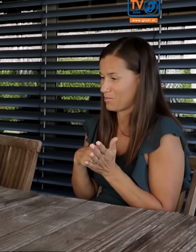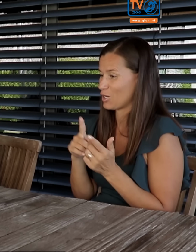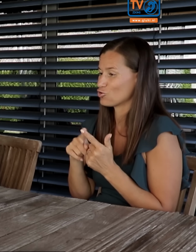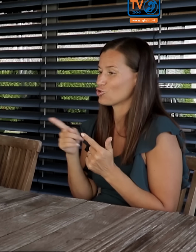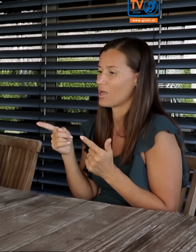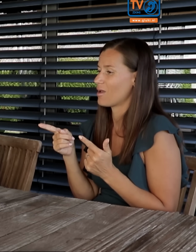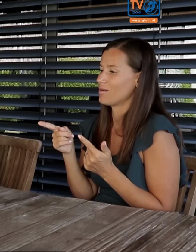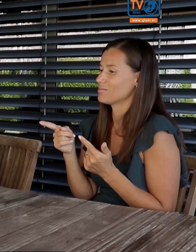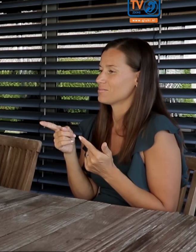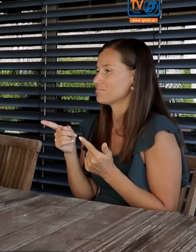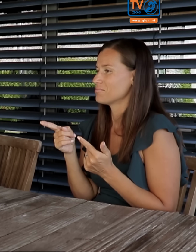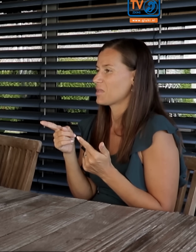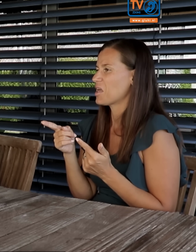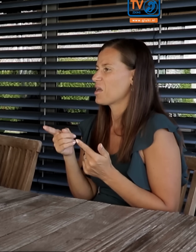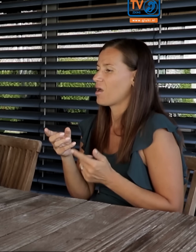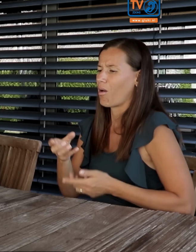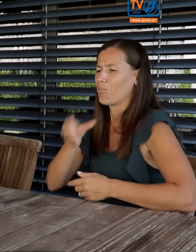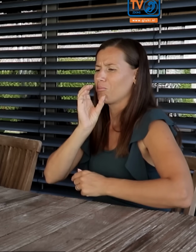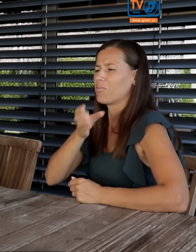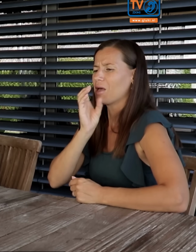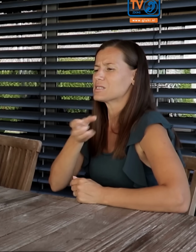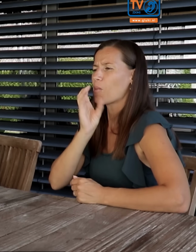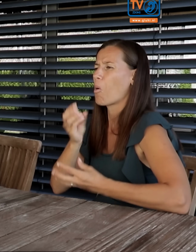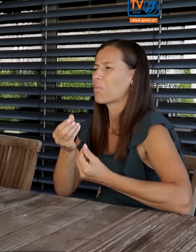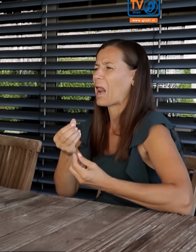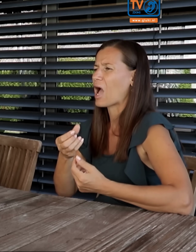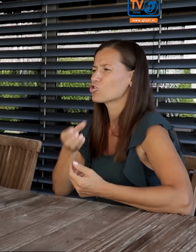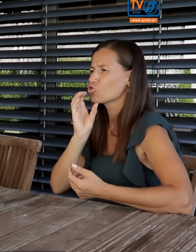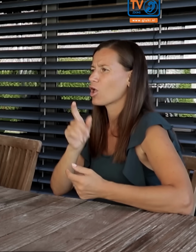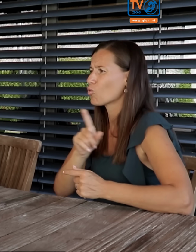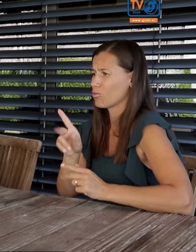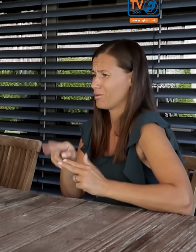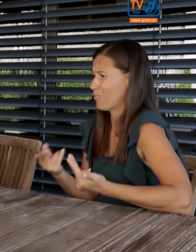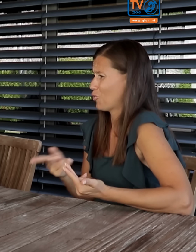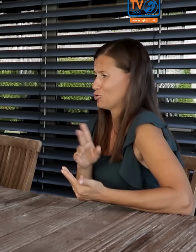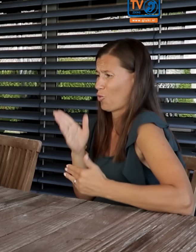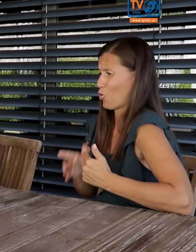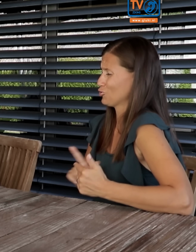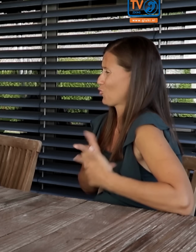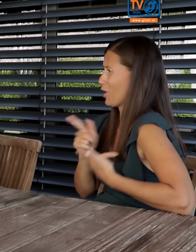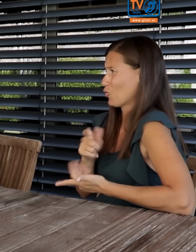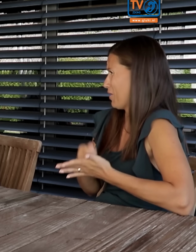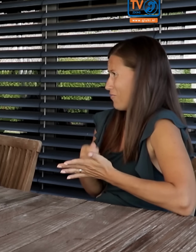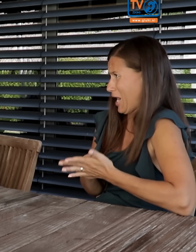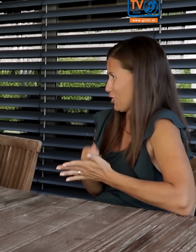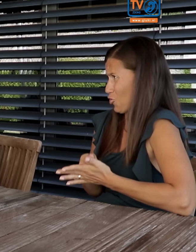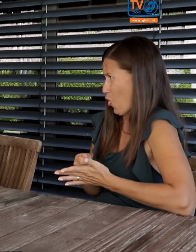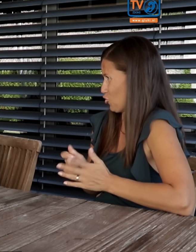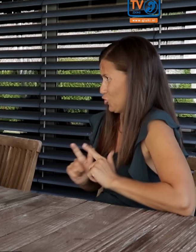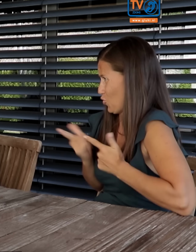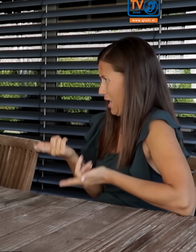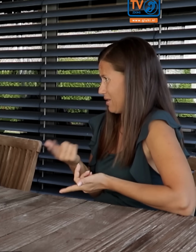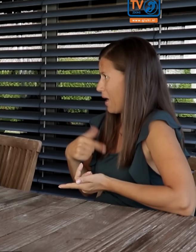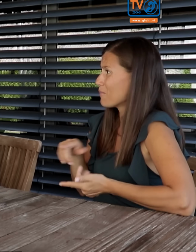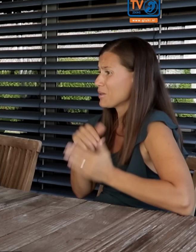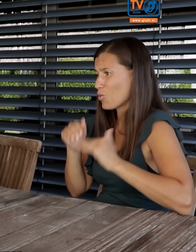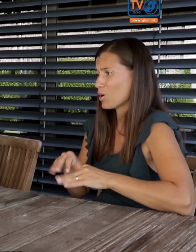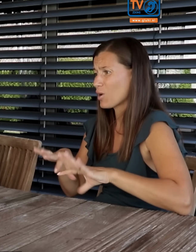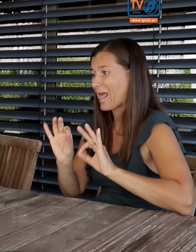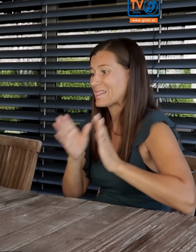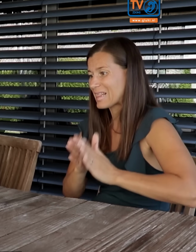pa boste samo neke praške uživali, ne, to ni življenje, do konca življenja ni vredno tako življenje. Ne. Se pravi, mi moramo najti diete,